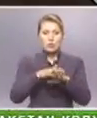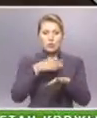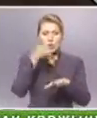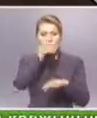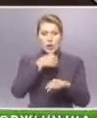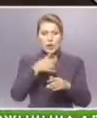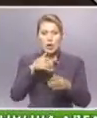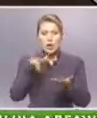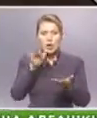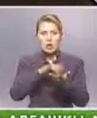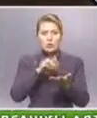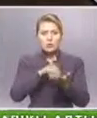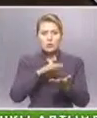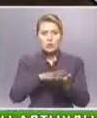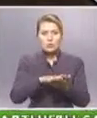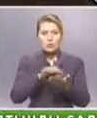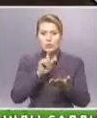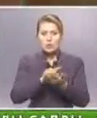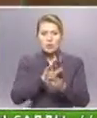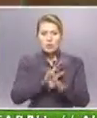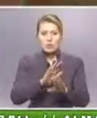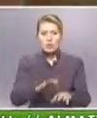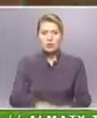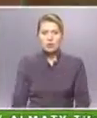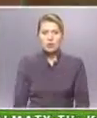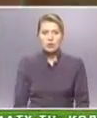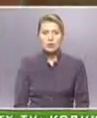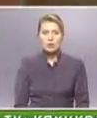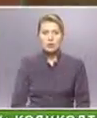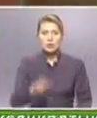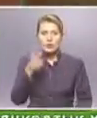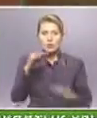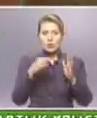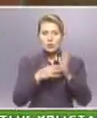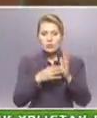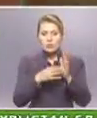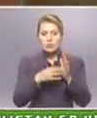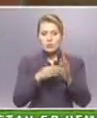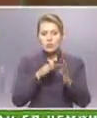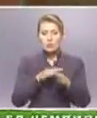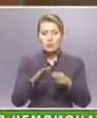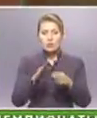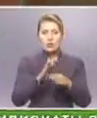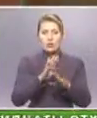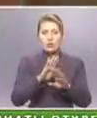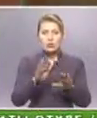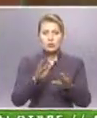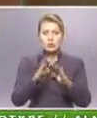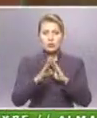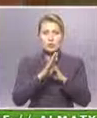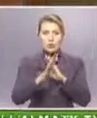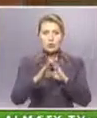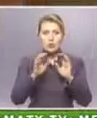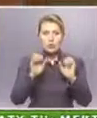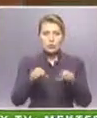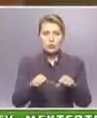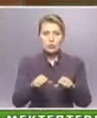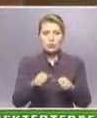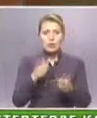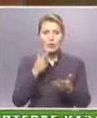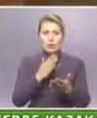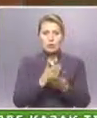қалада тіркеуде болуы шарт емес. Элеонора әлі 29-ға толған жоқ. Кезекке тұруға мүмкіншілігі